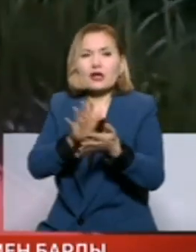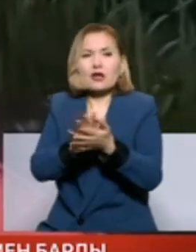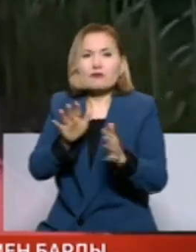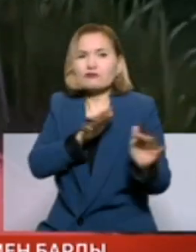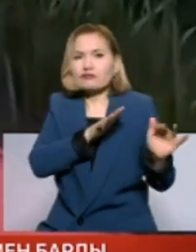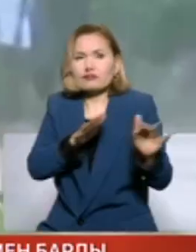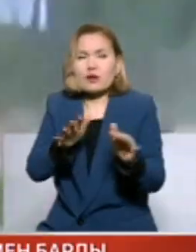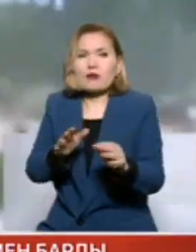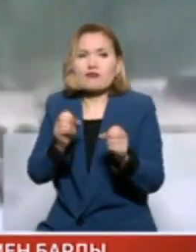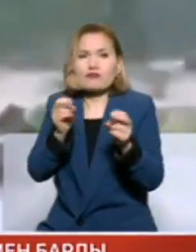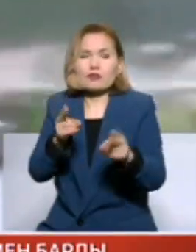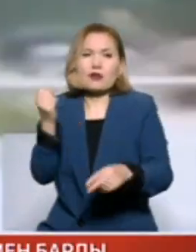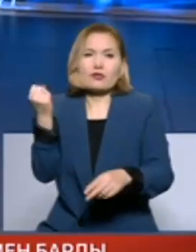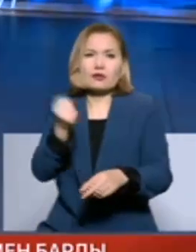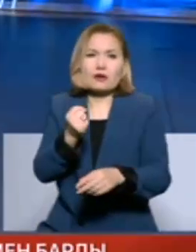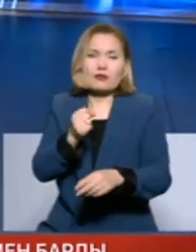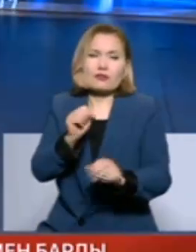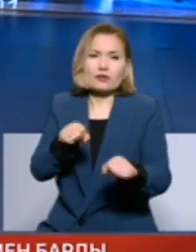көшуі мүмкін.